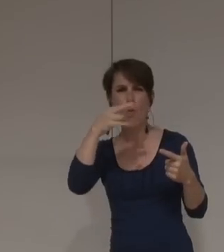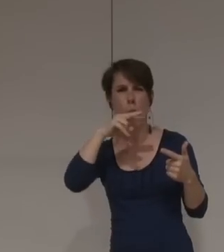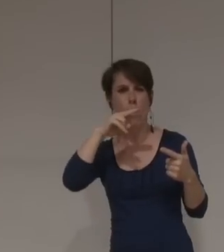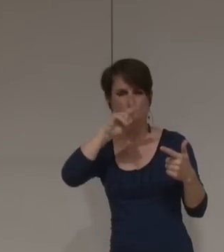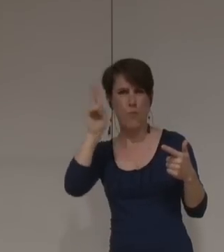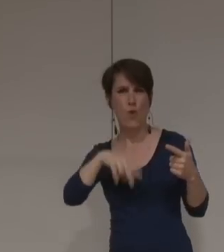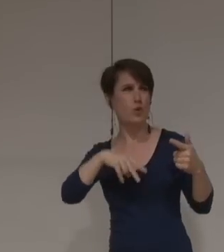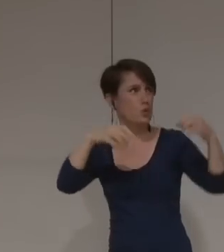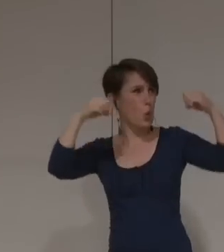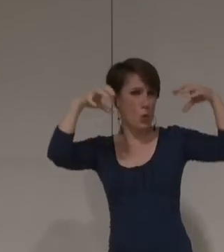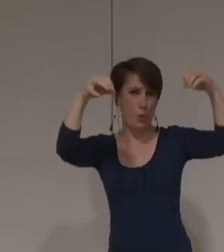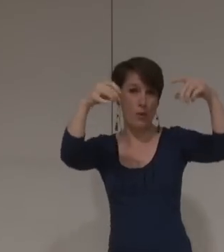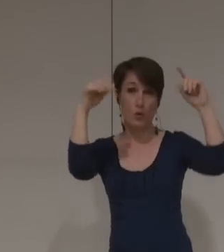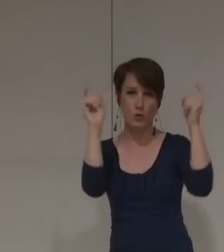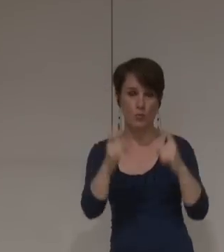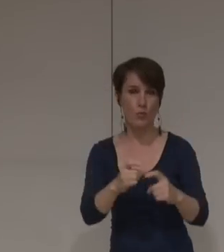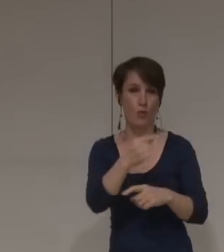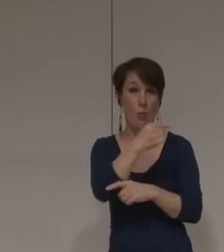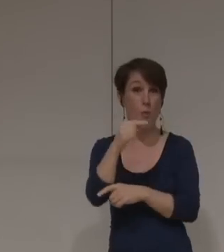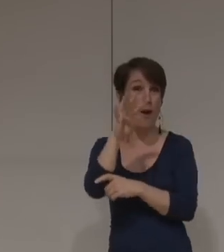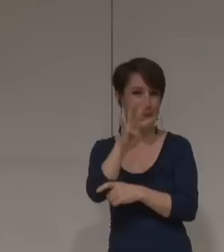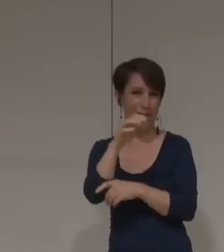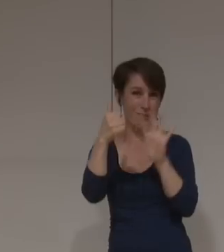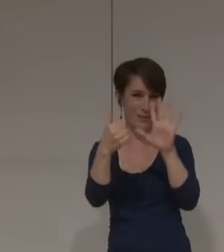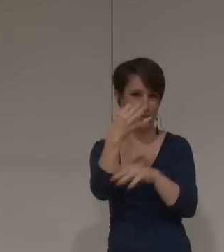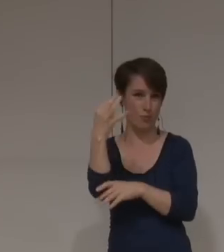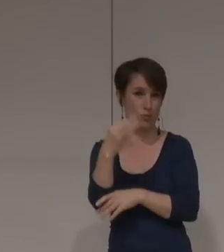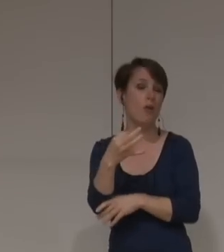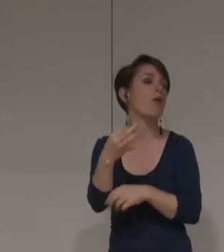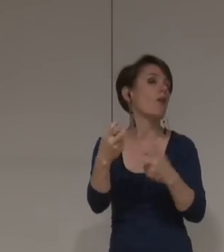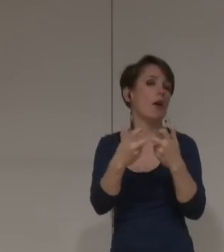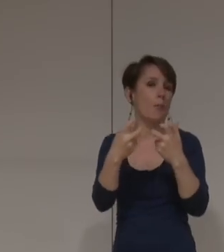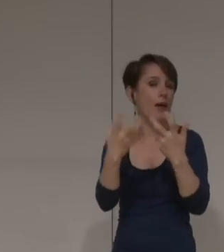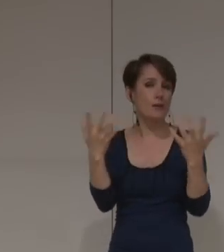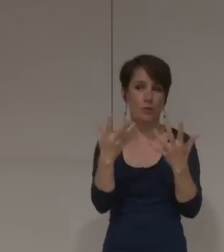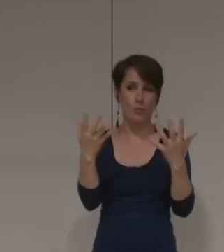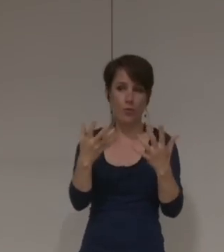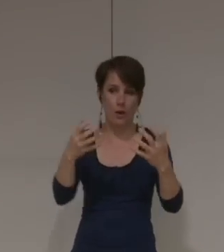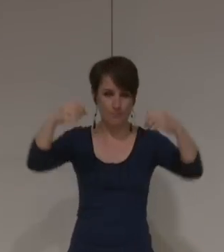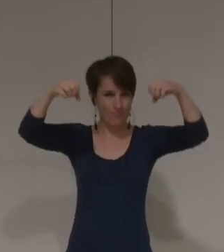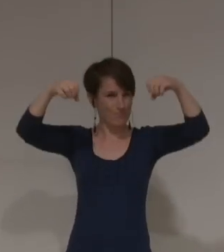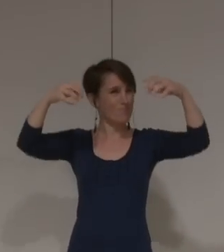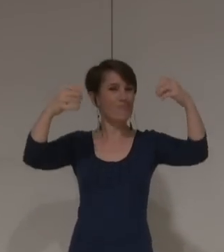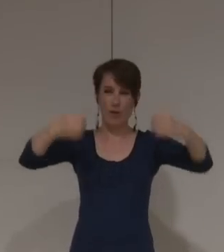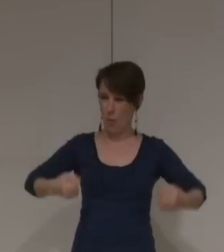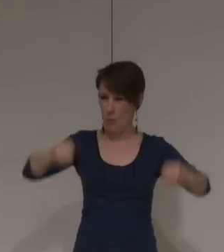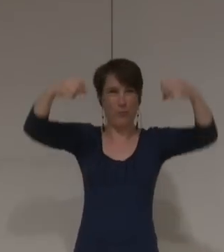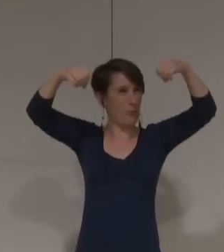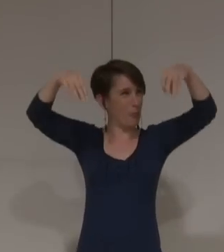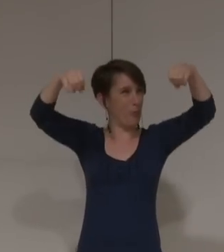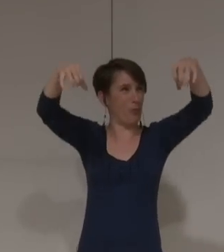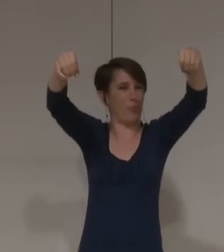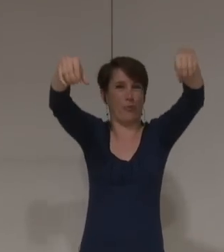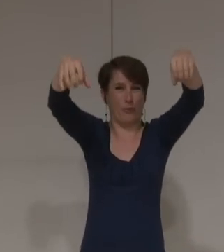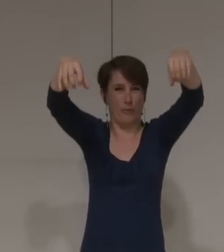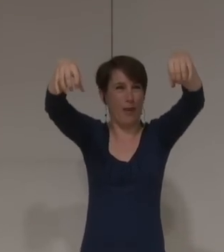%. plus aucun luminaire installé n'aura par exemple un langue un flux lumineux supérieur de 1 % par